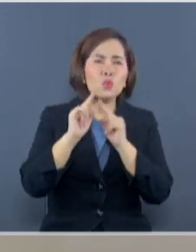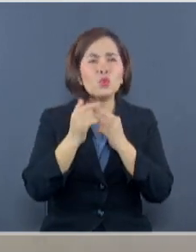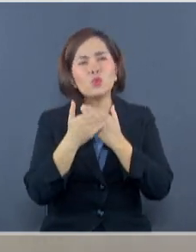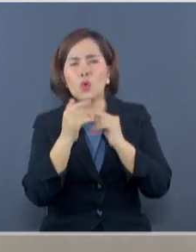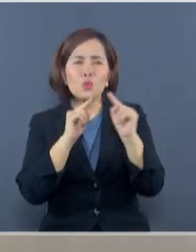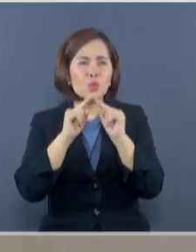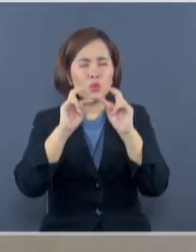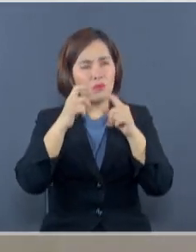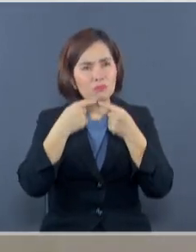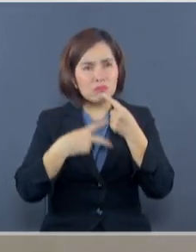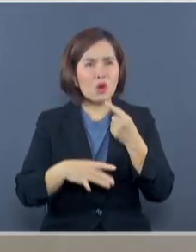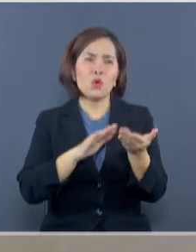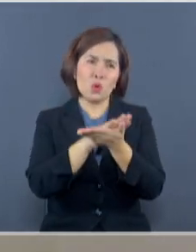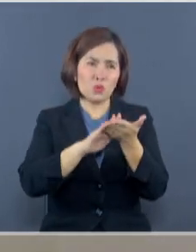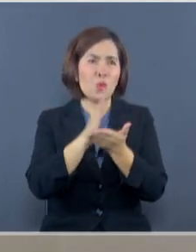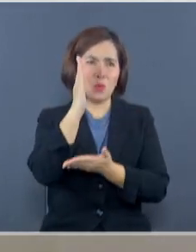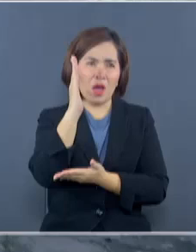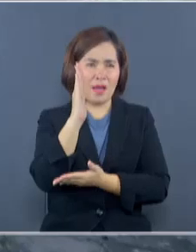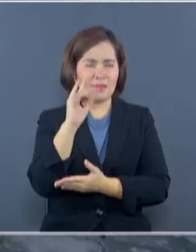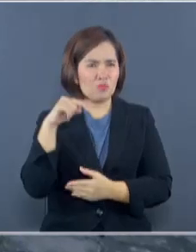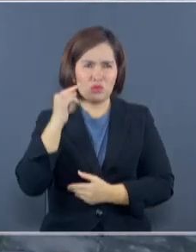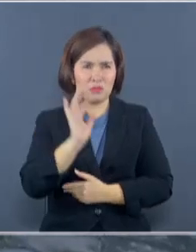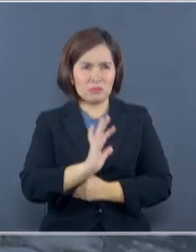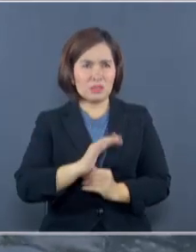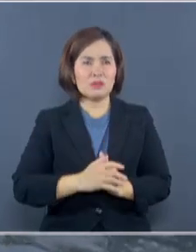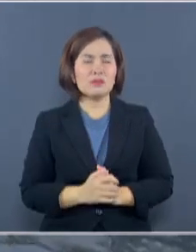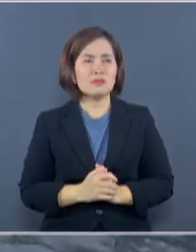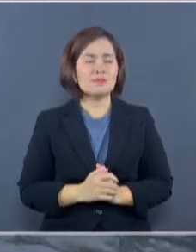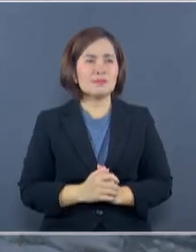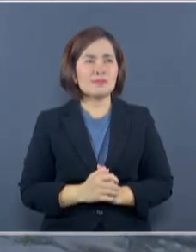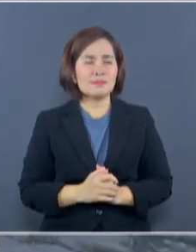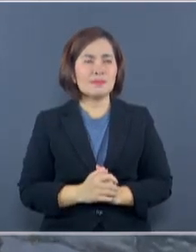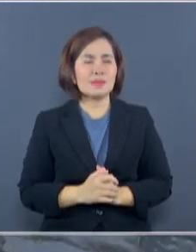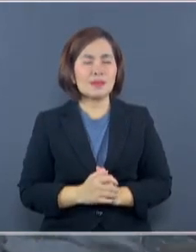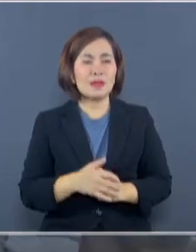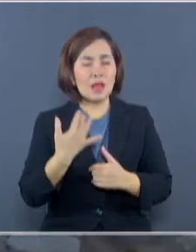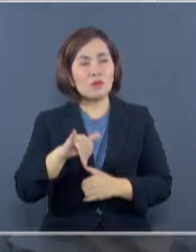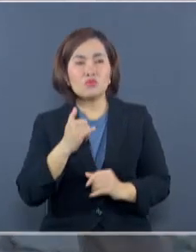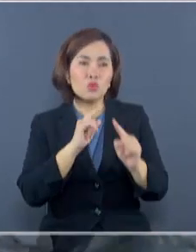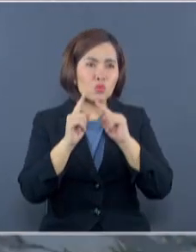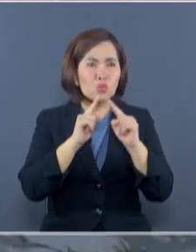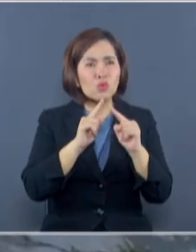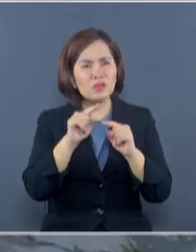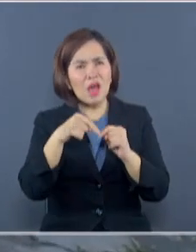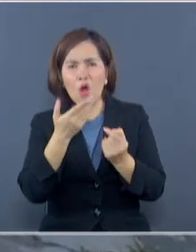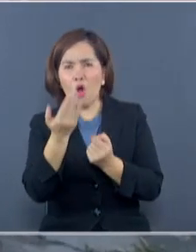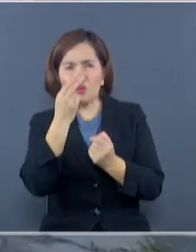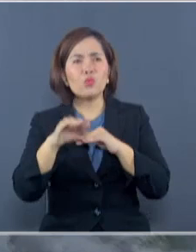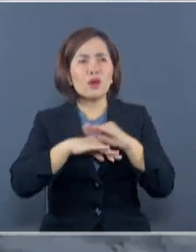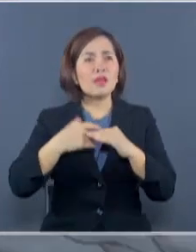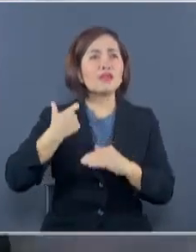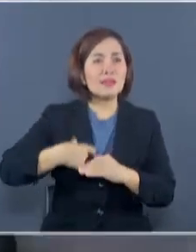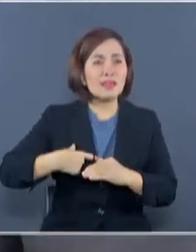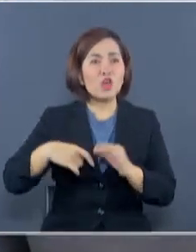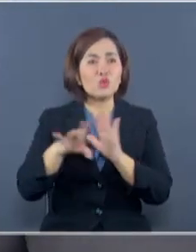ๆครับ ขออภัยนะคะผู้เสียหายเป็นผู้ชายนะทีนี้เนี่ยปลายสายก็เบี่ยงเบนต่างๆนานานะคะสุด